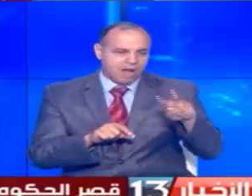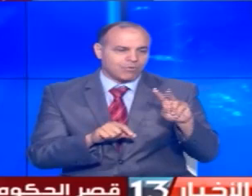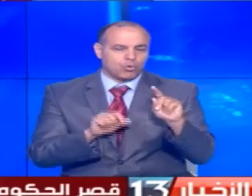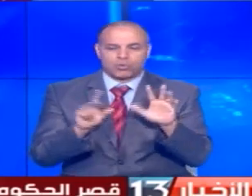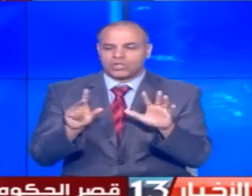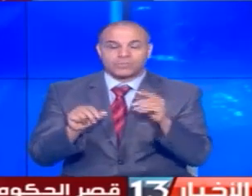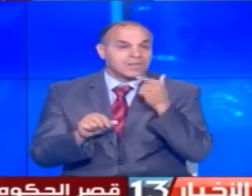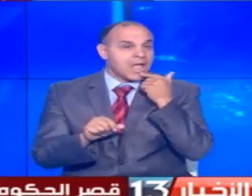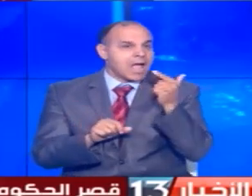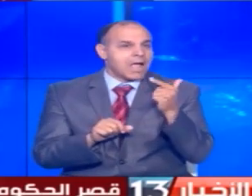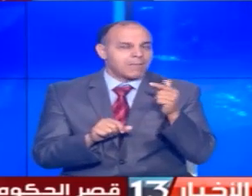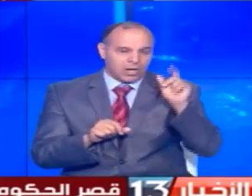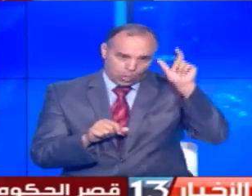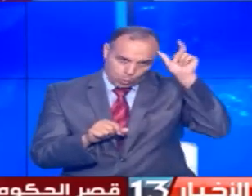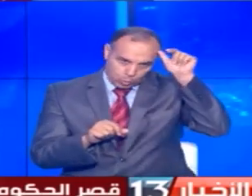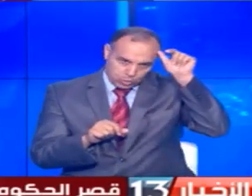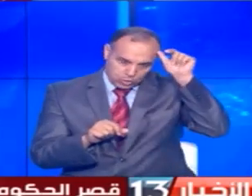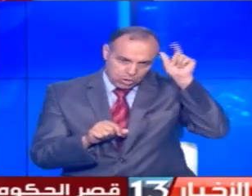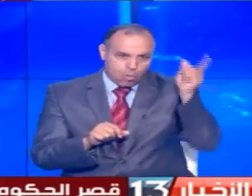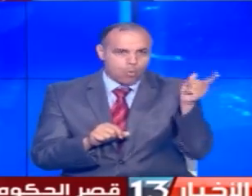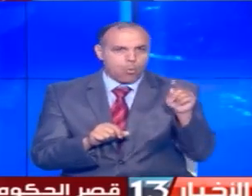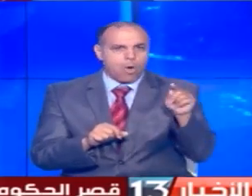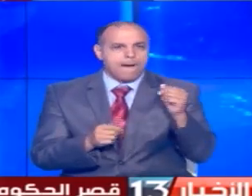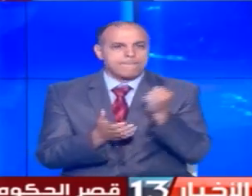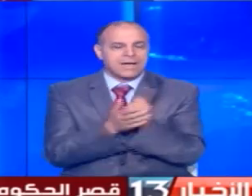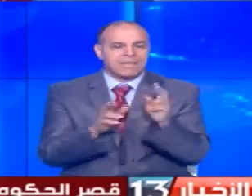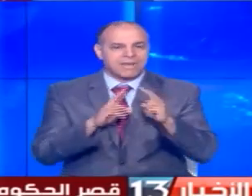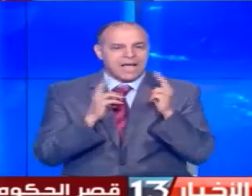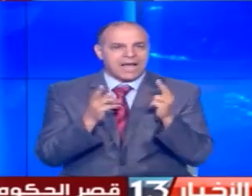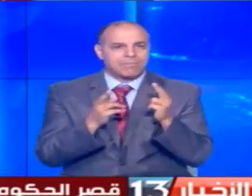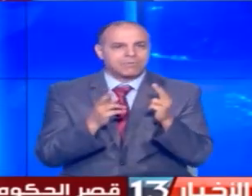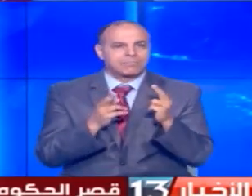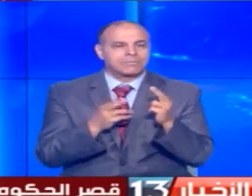7 جوان 2018 بين الجمهورية التونسية والبنك الدولي